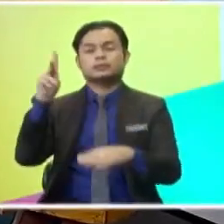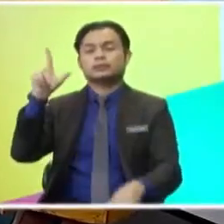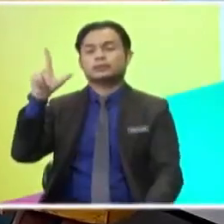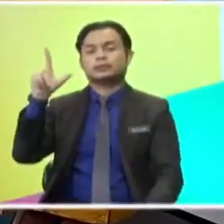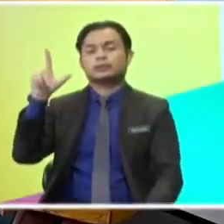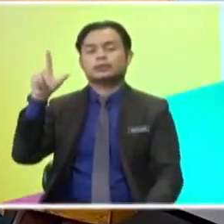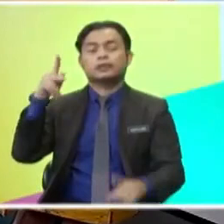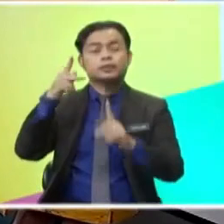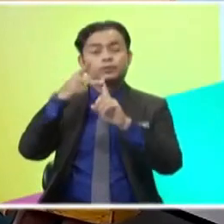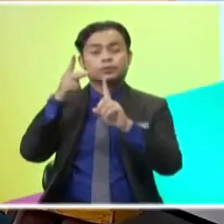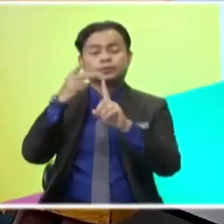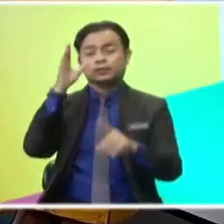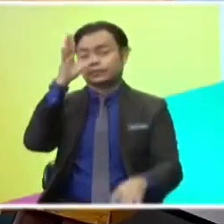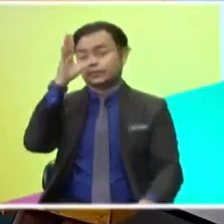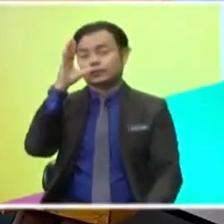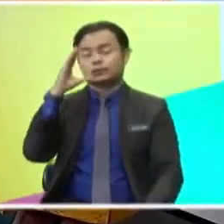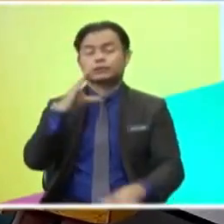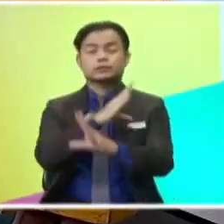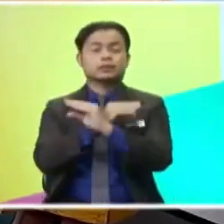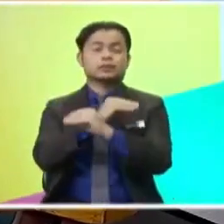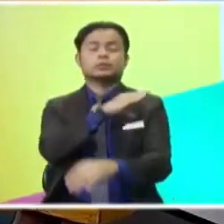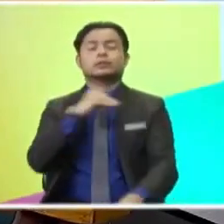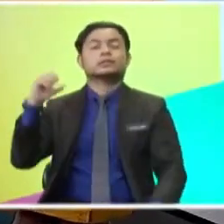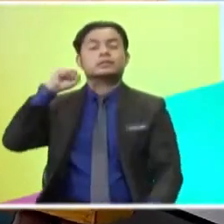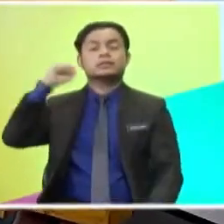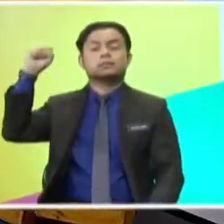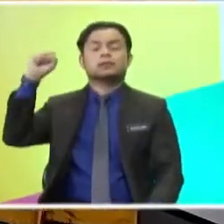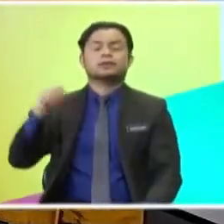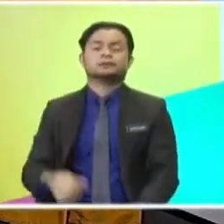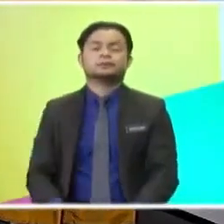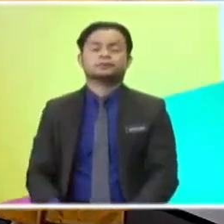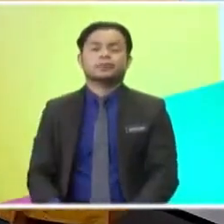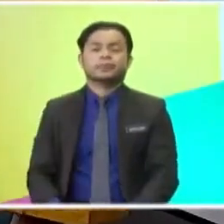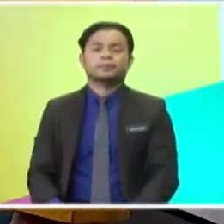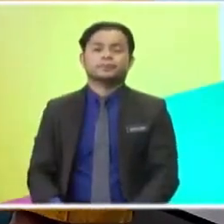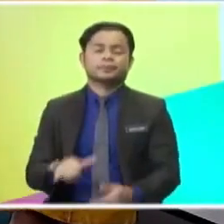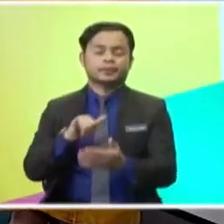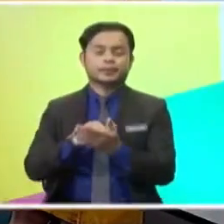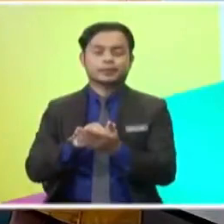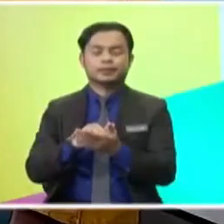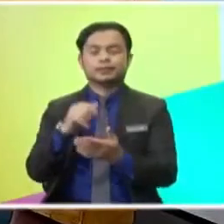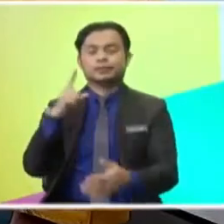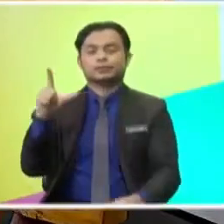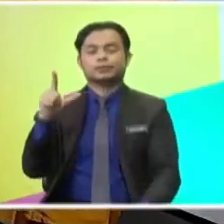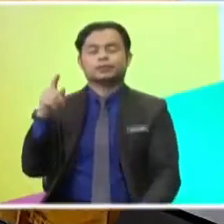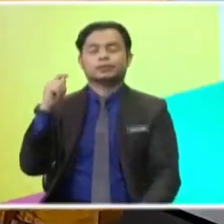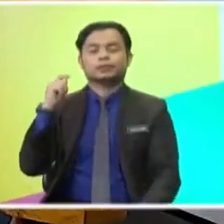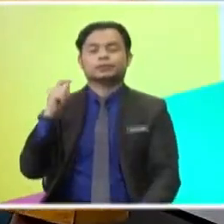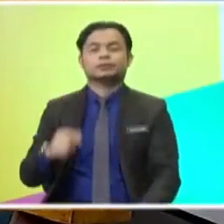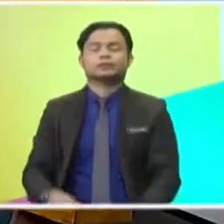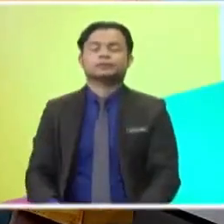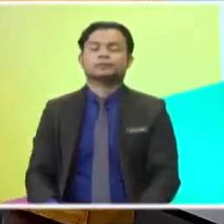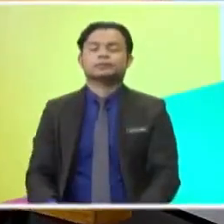Pinang, Melaka, Sarawak dan Sabah. Itu dia sebentar tadi Cikgu Liana dah menerangkan tentang